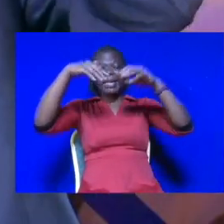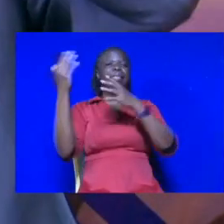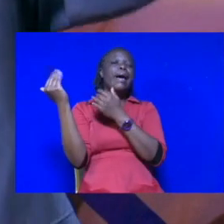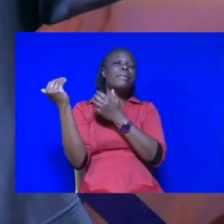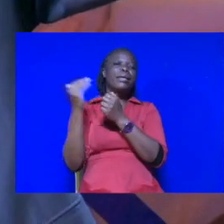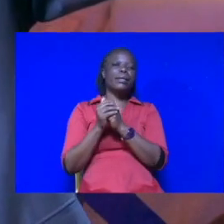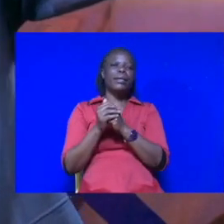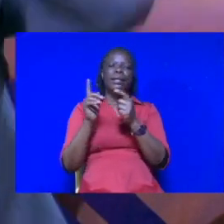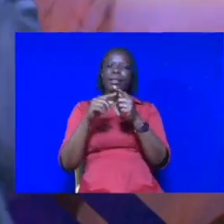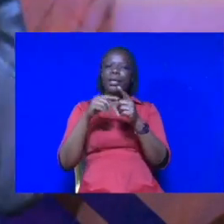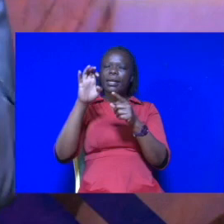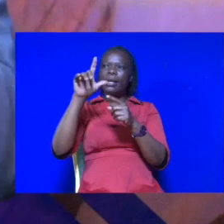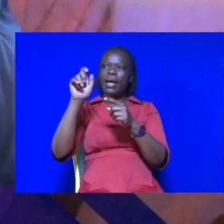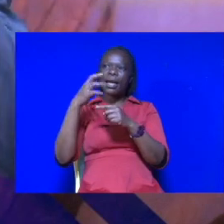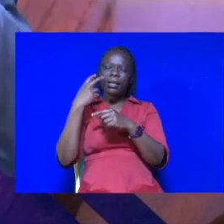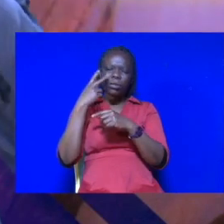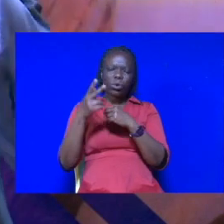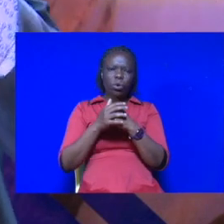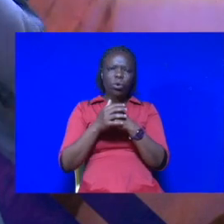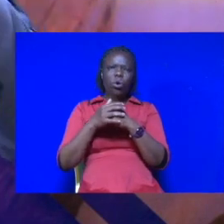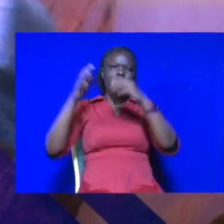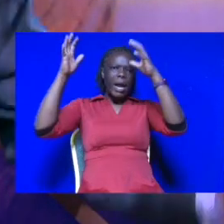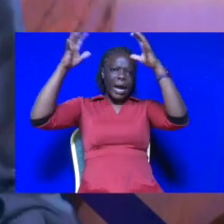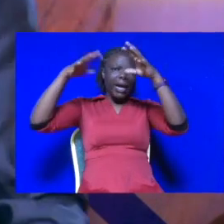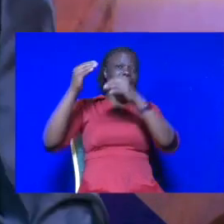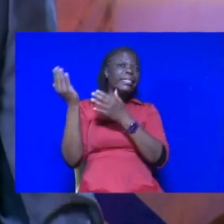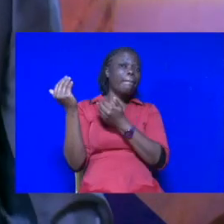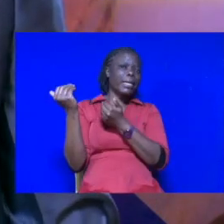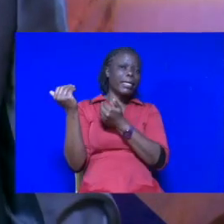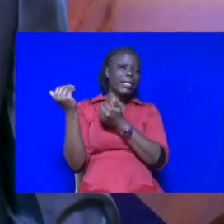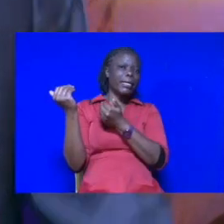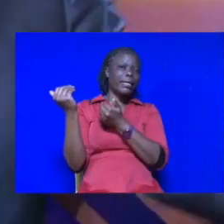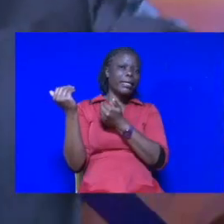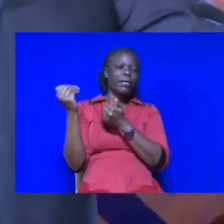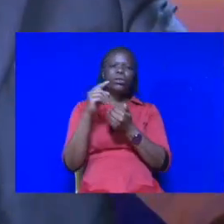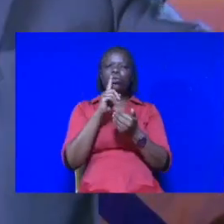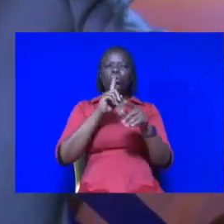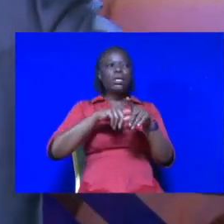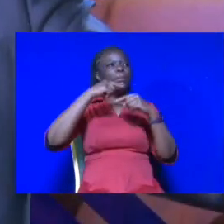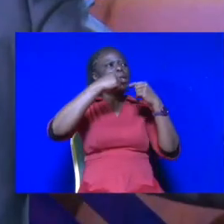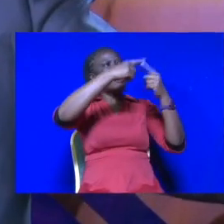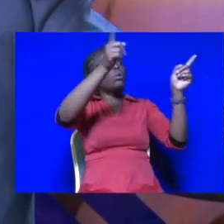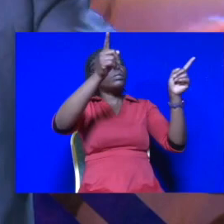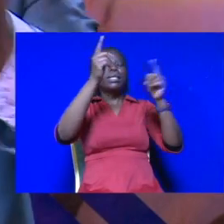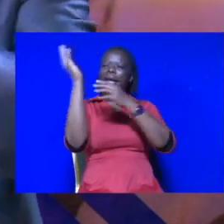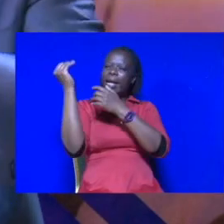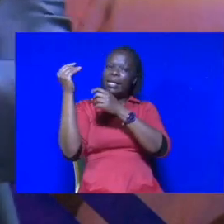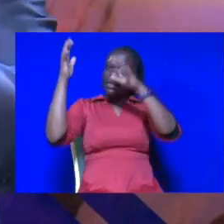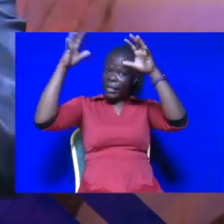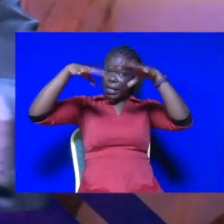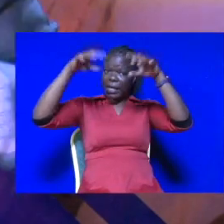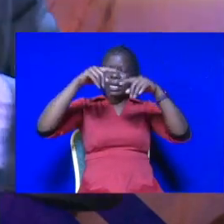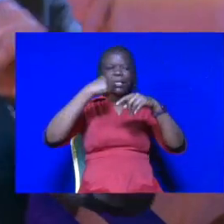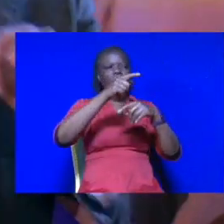Elia kaona kwa njozi, akaona mvua inakuja. Sasa alipowaambia mvua inanyesha, akamwambia